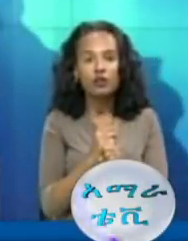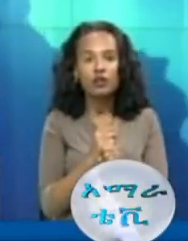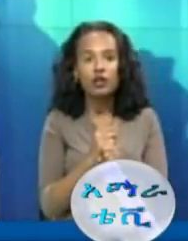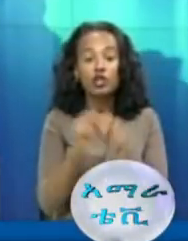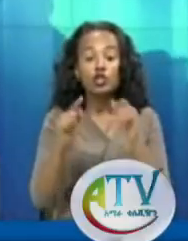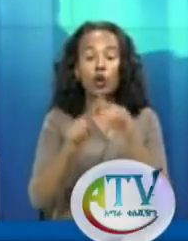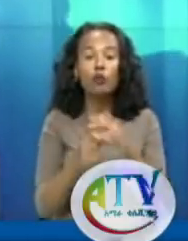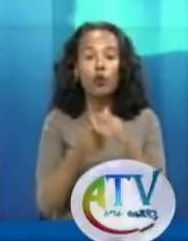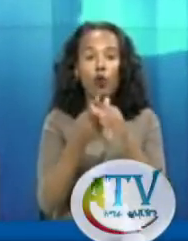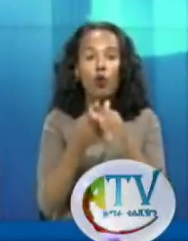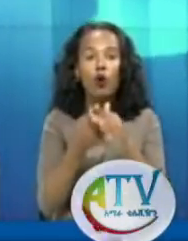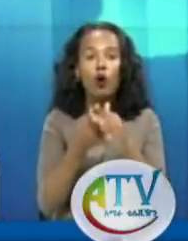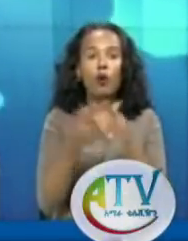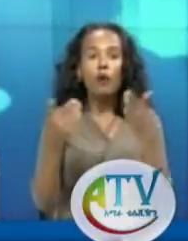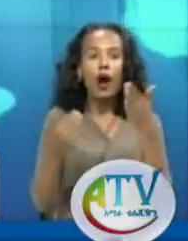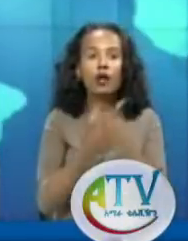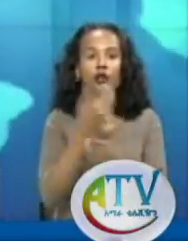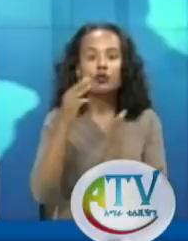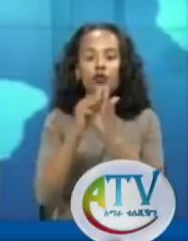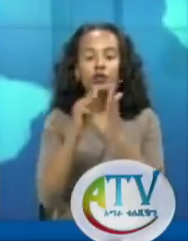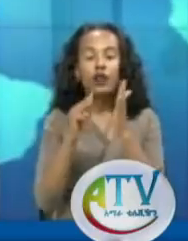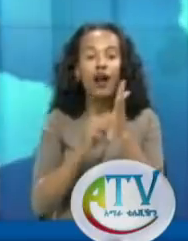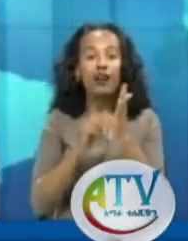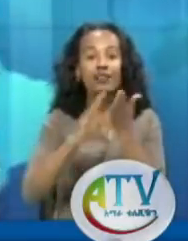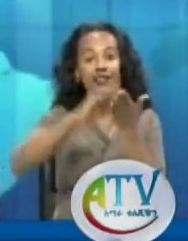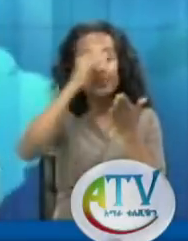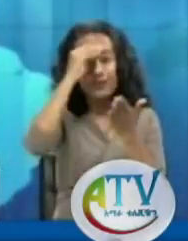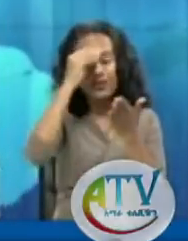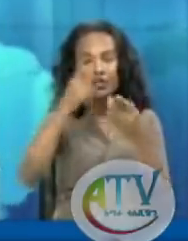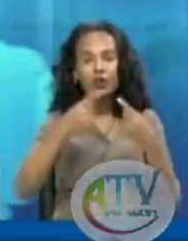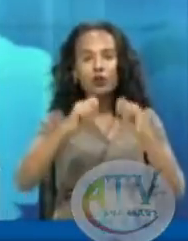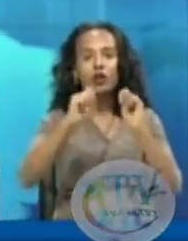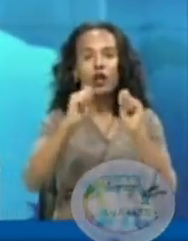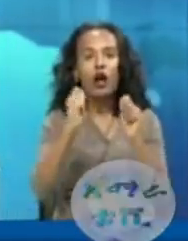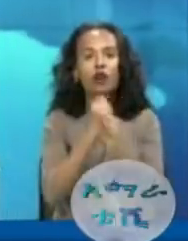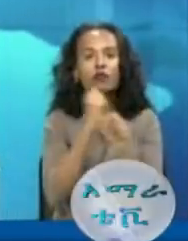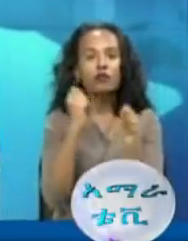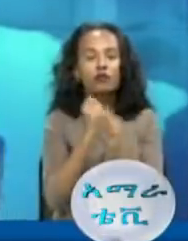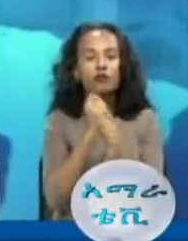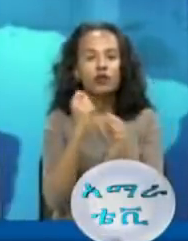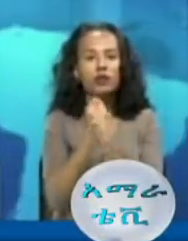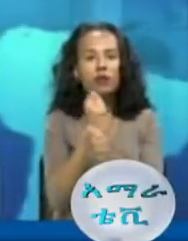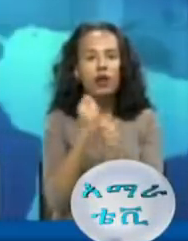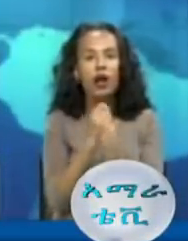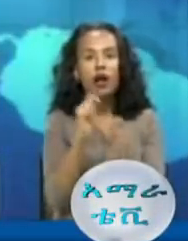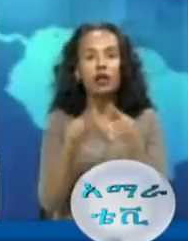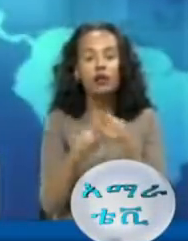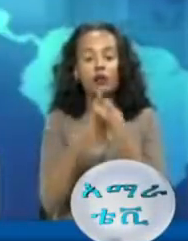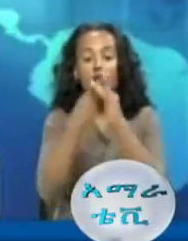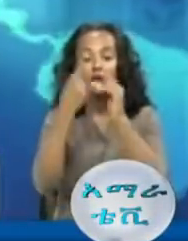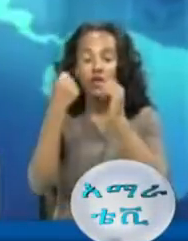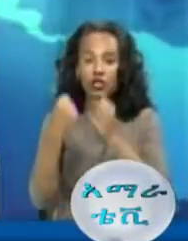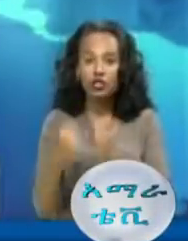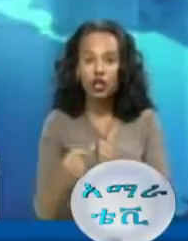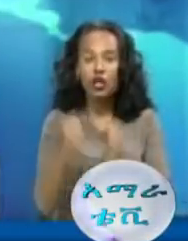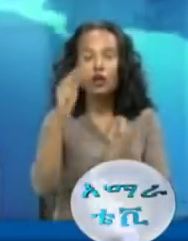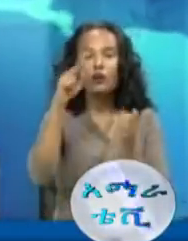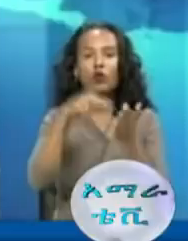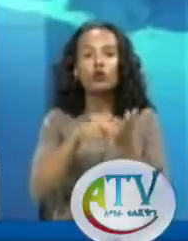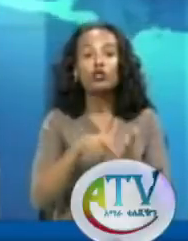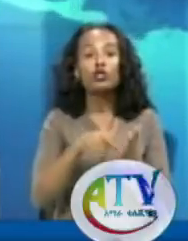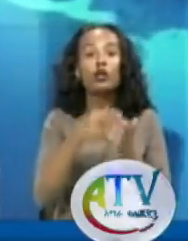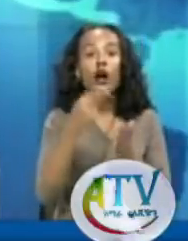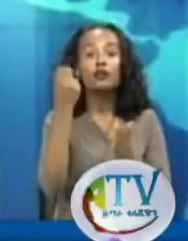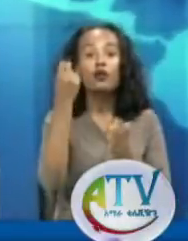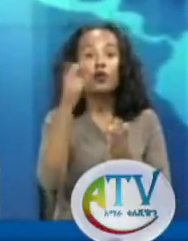ከ2013 ዓ.ም ጀምሮ በአዲሱ ስርዓተ ትምህርት የሙከራ ትግበራ ለመጀመር እንዲቻል